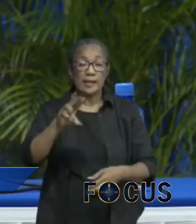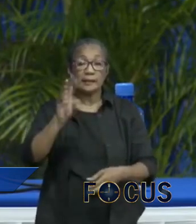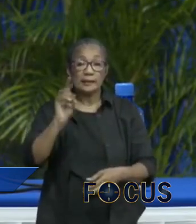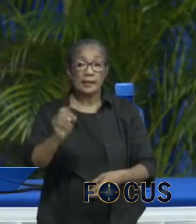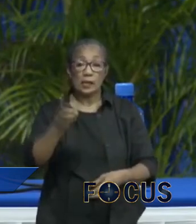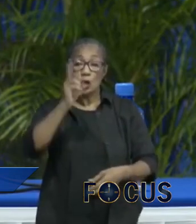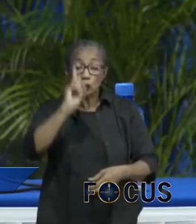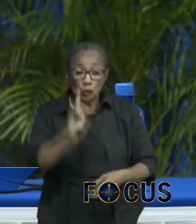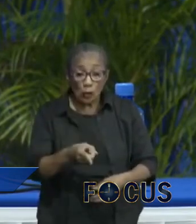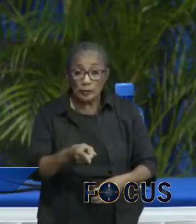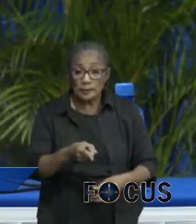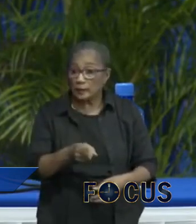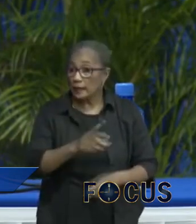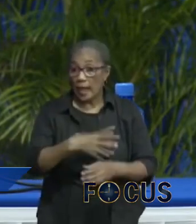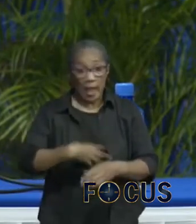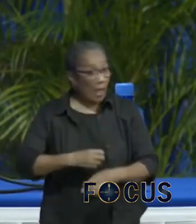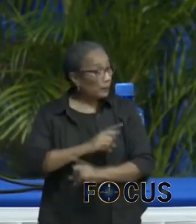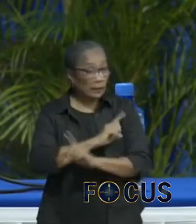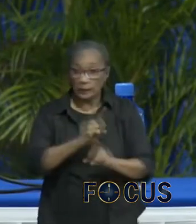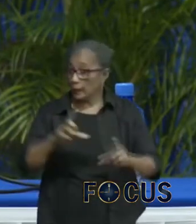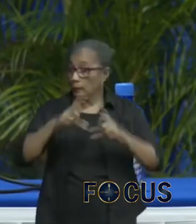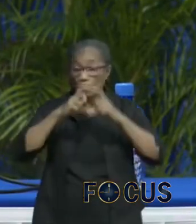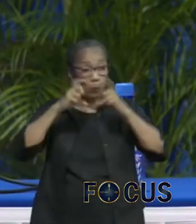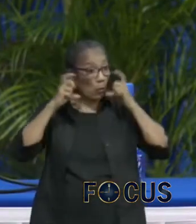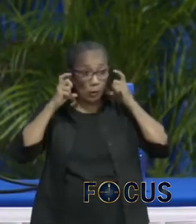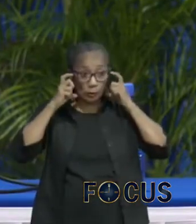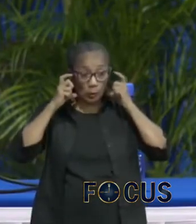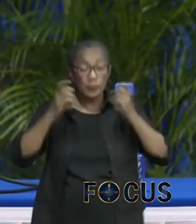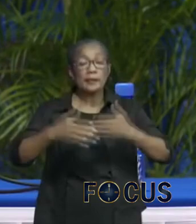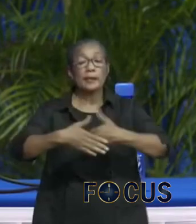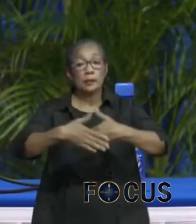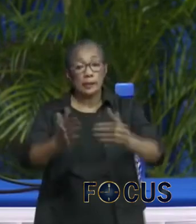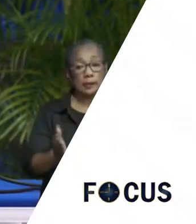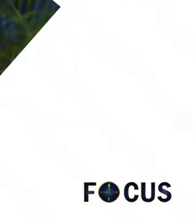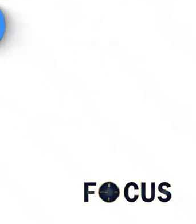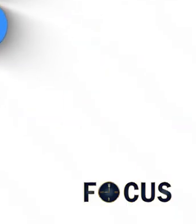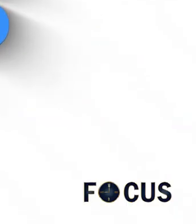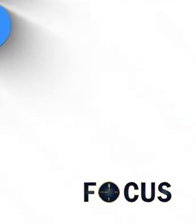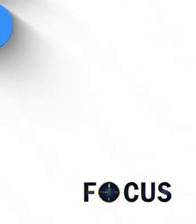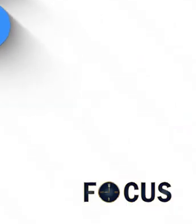voor het niet dragen van mondkapjes in het openbaar vervoer.